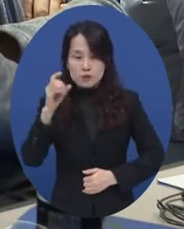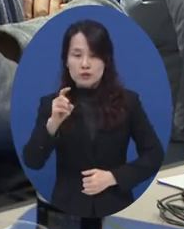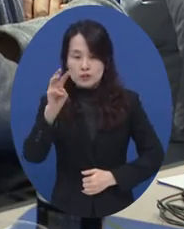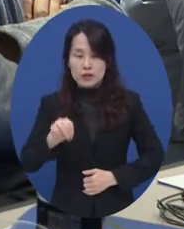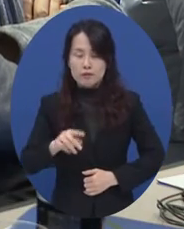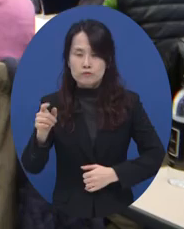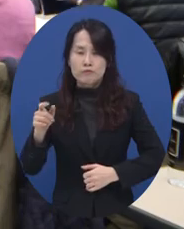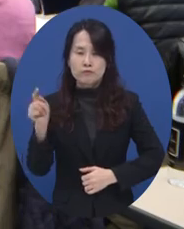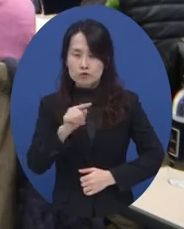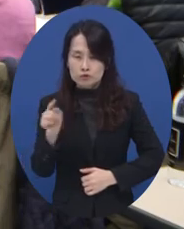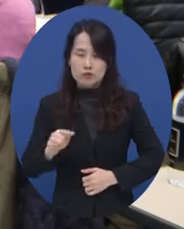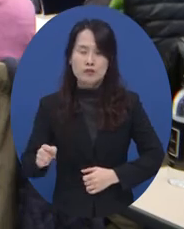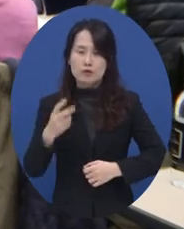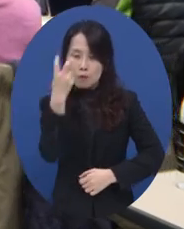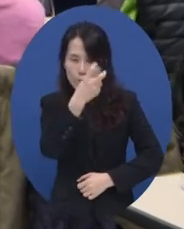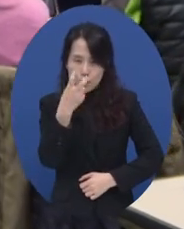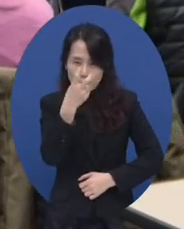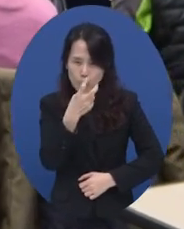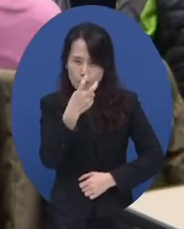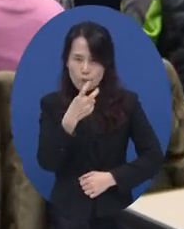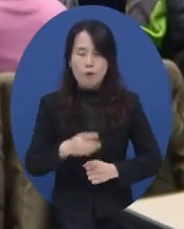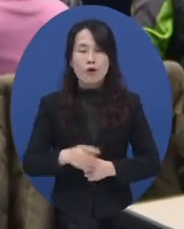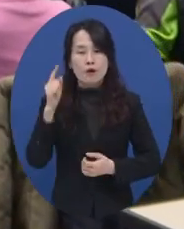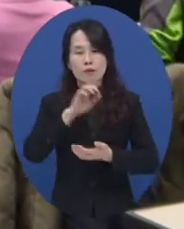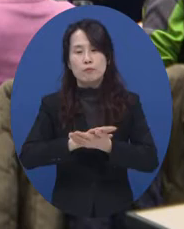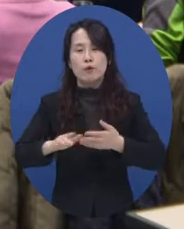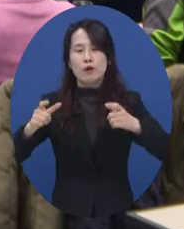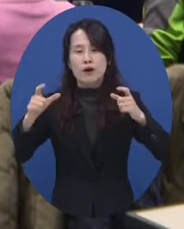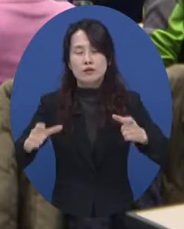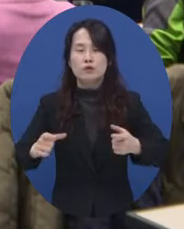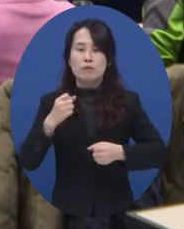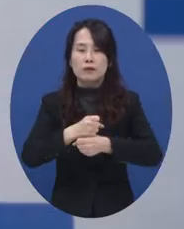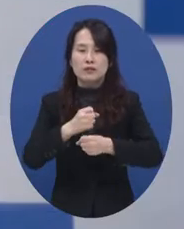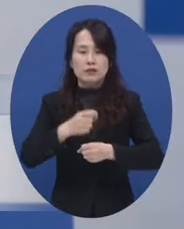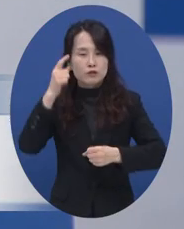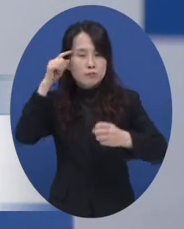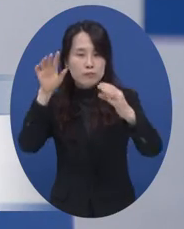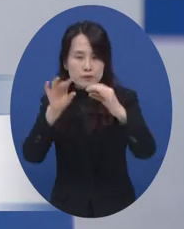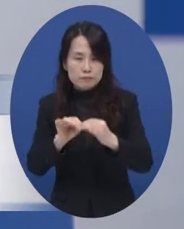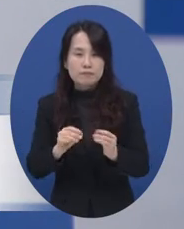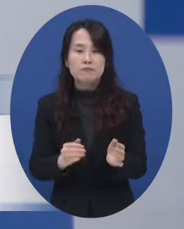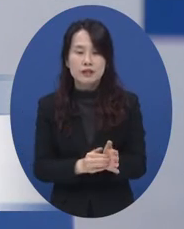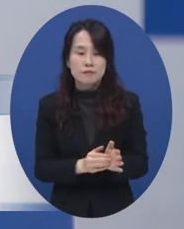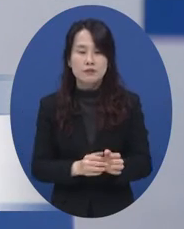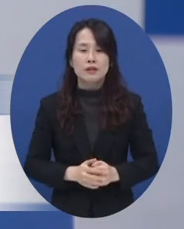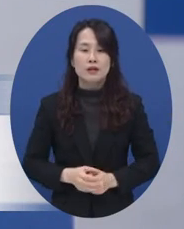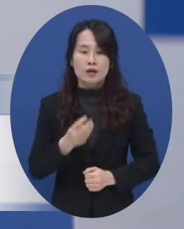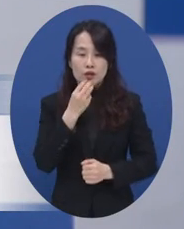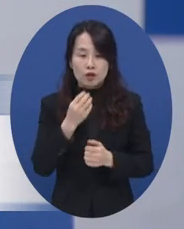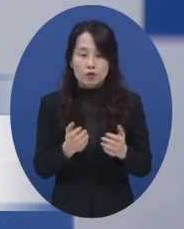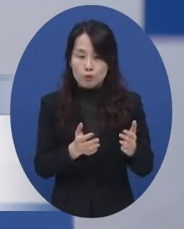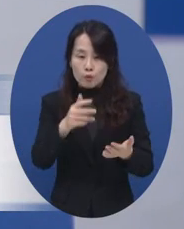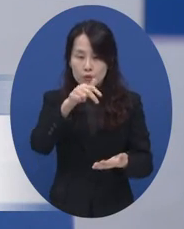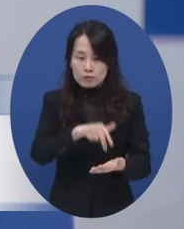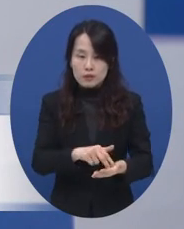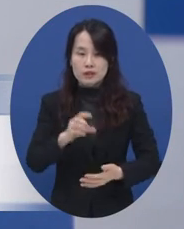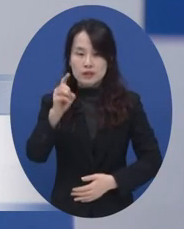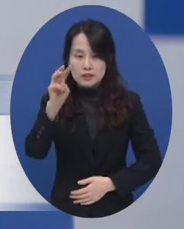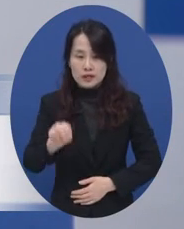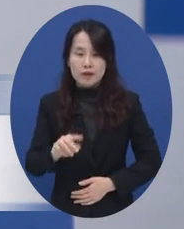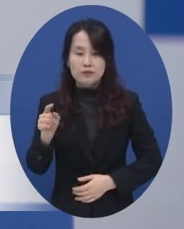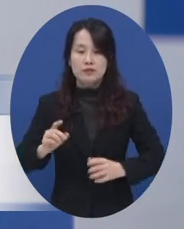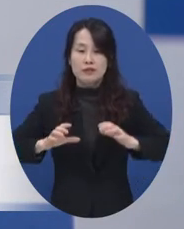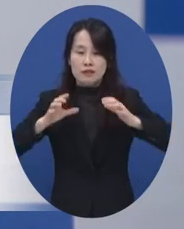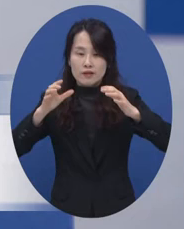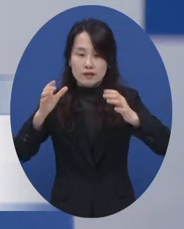보호하고 국제 평화지대로 만들어야 한다고 의견을 모았습니다. 경기도는 DMZ 세계유산